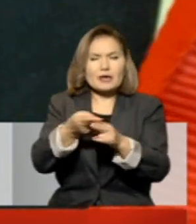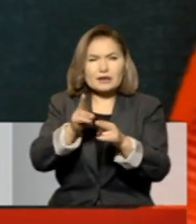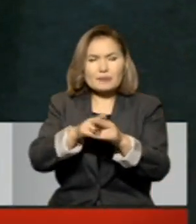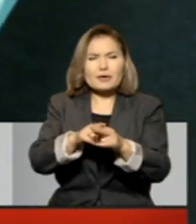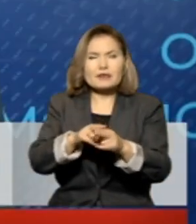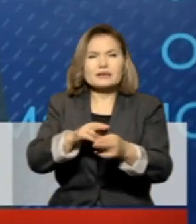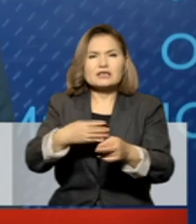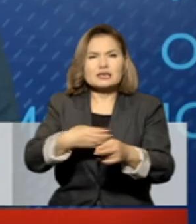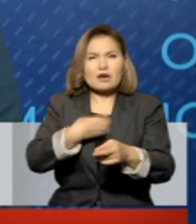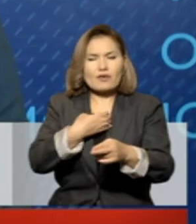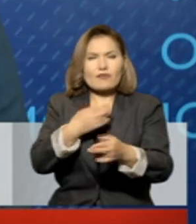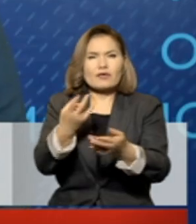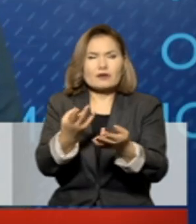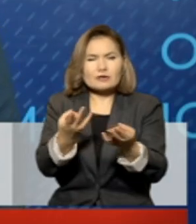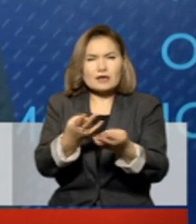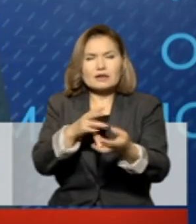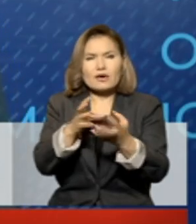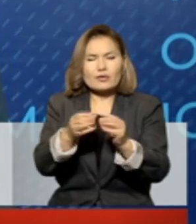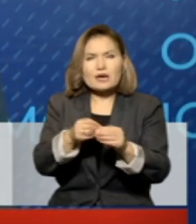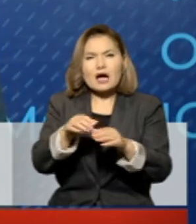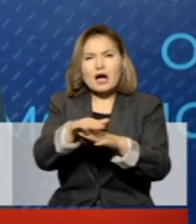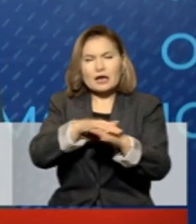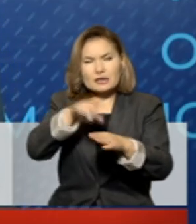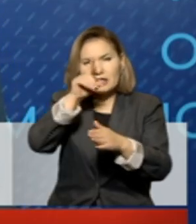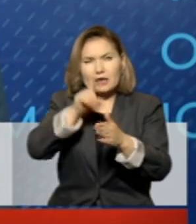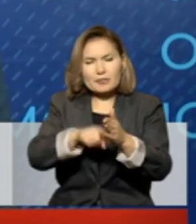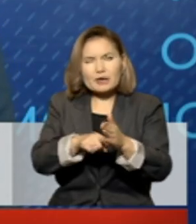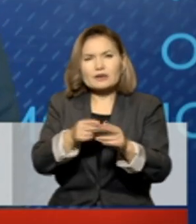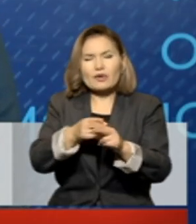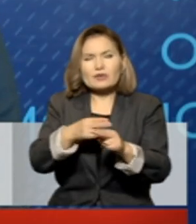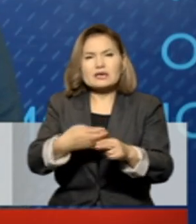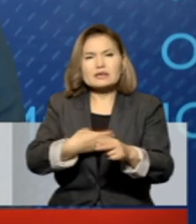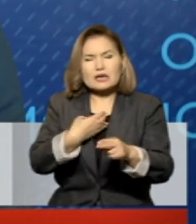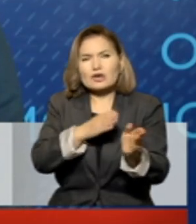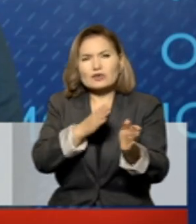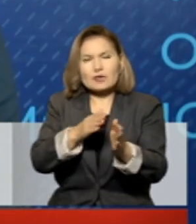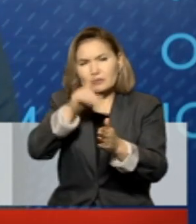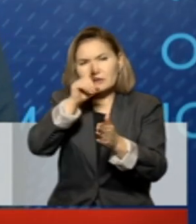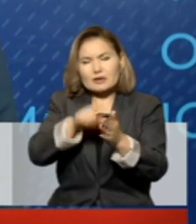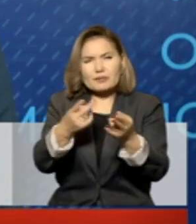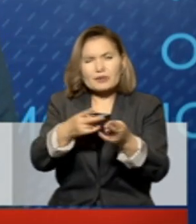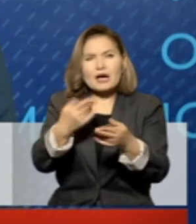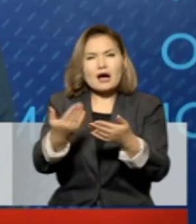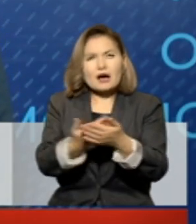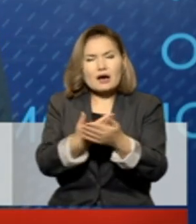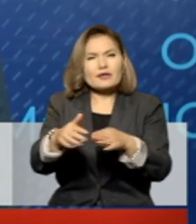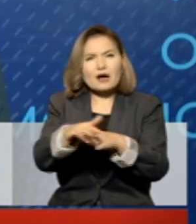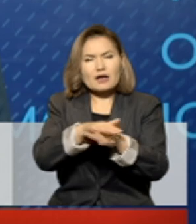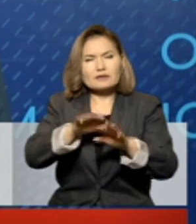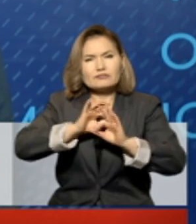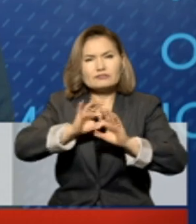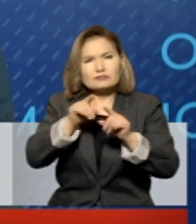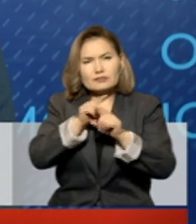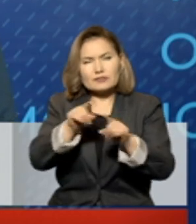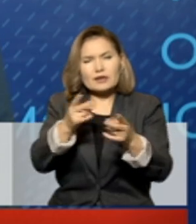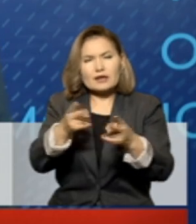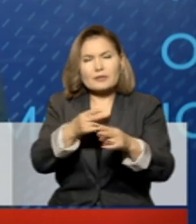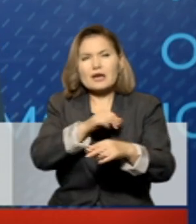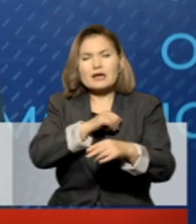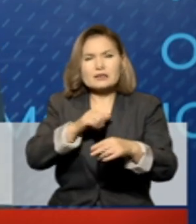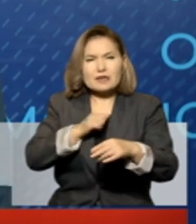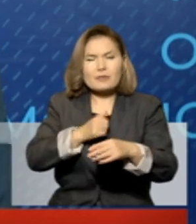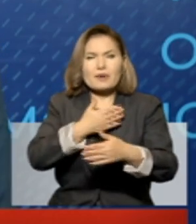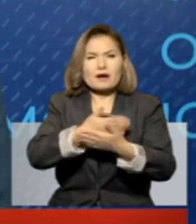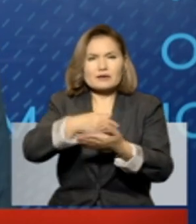халықтың сенімділігін арттыру керек, сақтандыру ұйымдарына деген, сақтандыру жүйесіне деген ақпарат толық беру керек. Сол кезде адамдар ерікті түрде